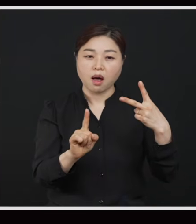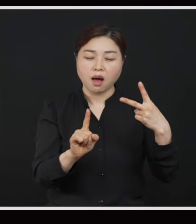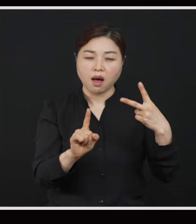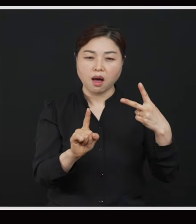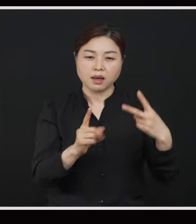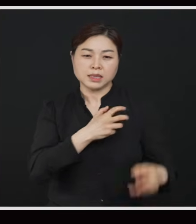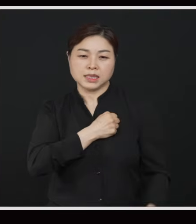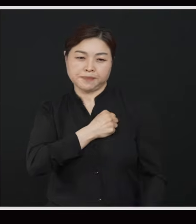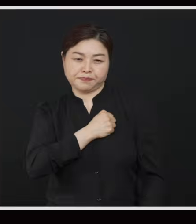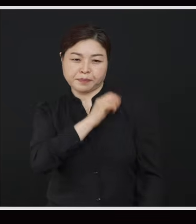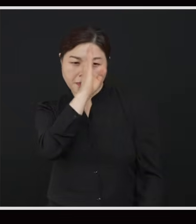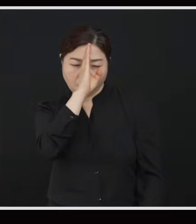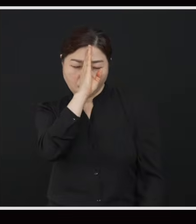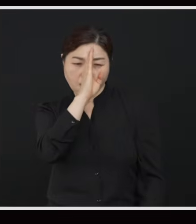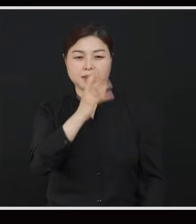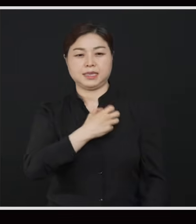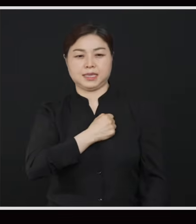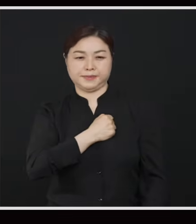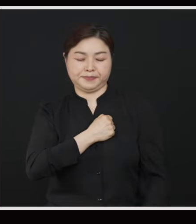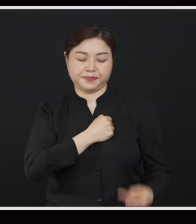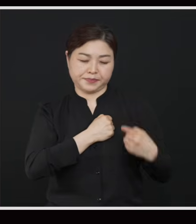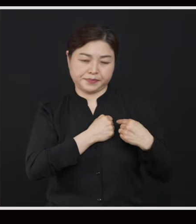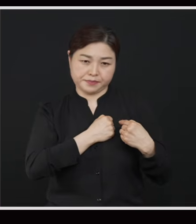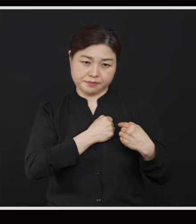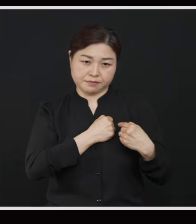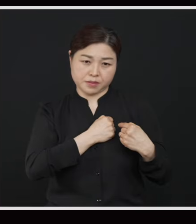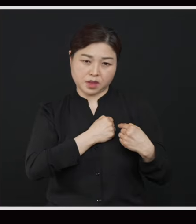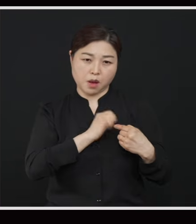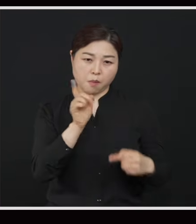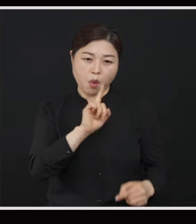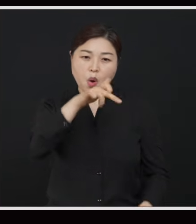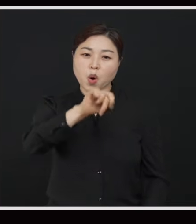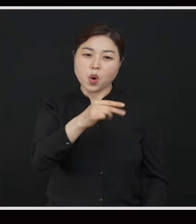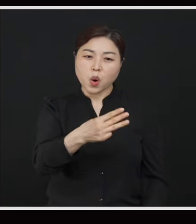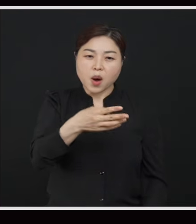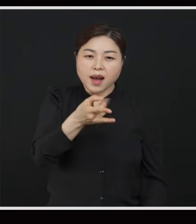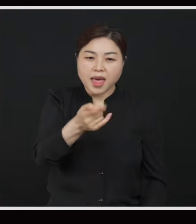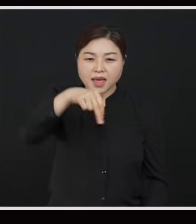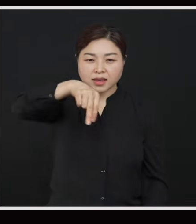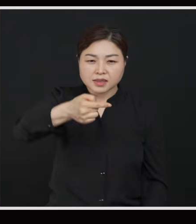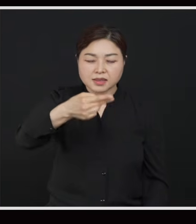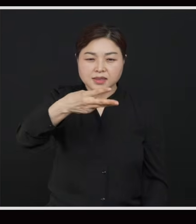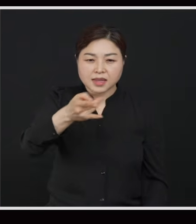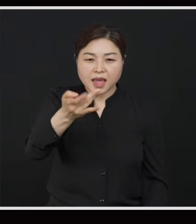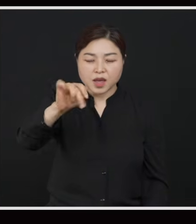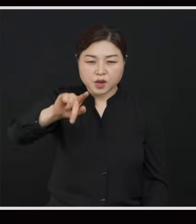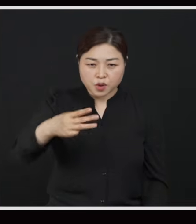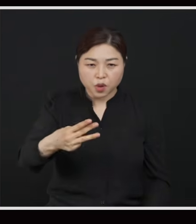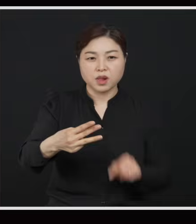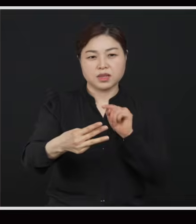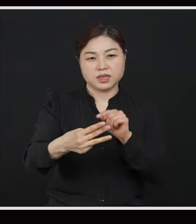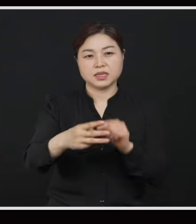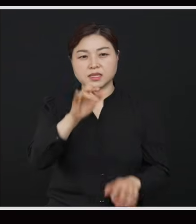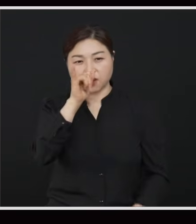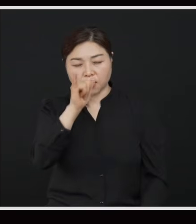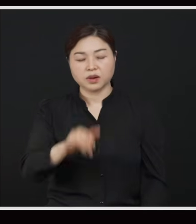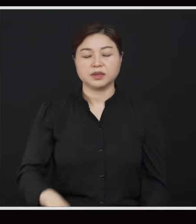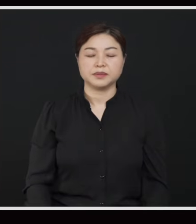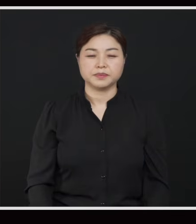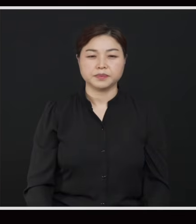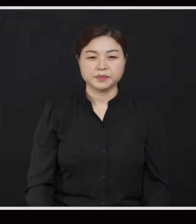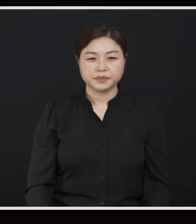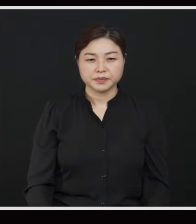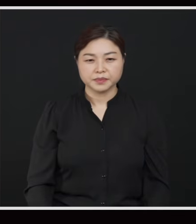있죠. 심혈관계 질환. 심혈관계 질환 얘기할 때 콜레스테롤 얘기가 빠지지 않죠.